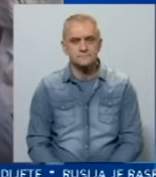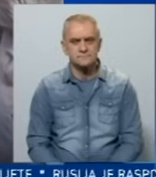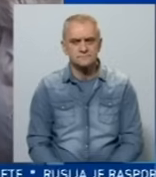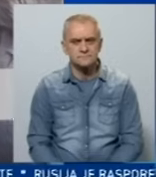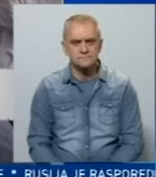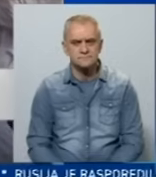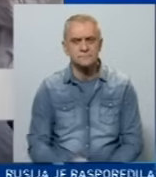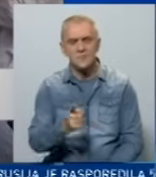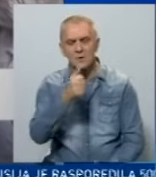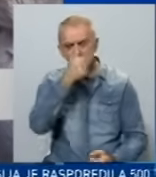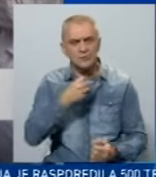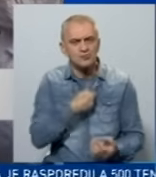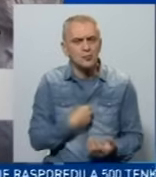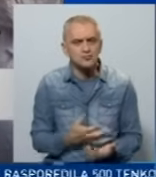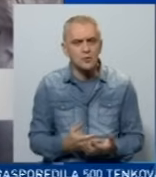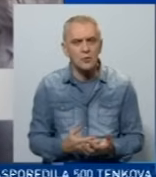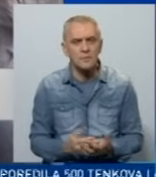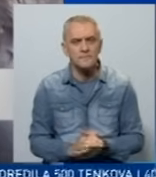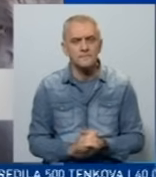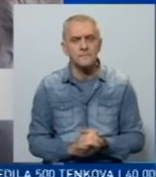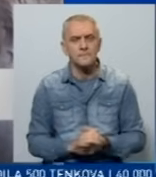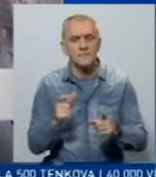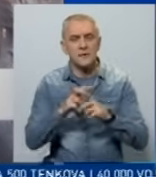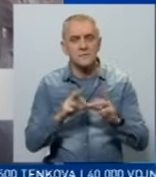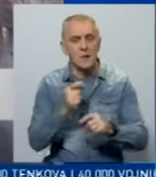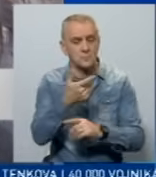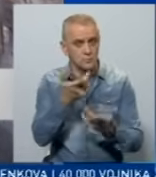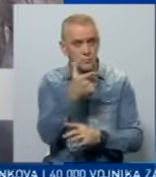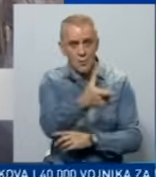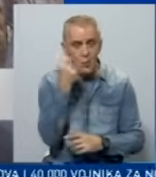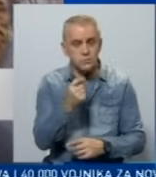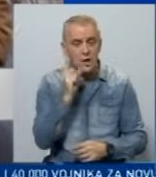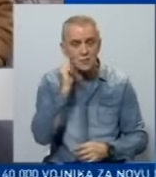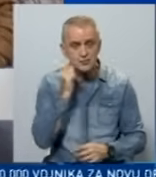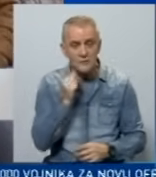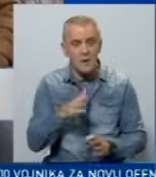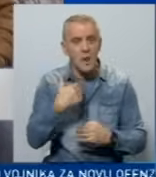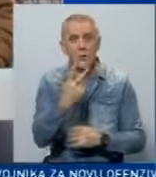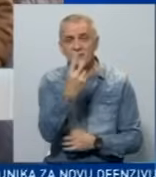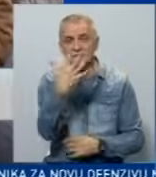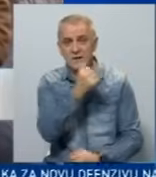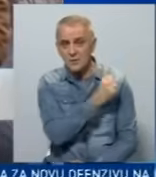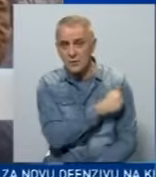Interesujem tako što je tužno da ubijen je čovjek posle 25 godina